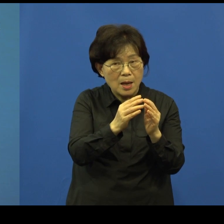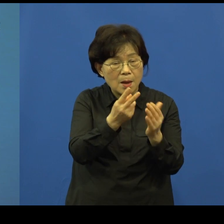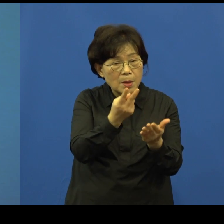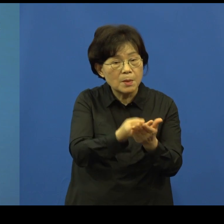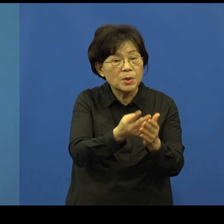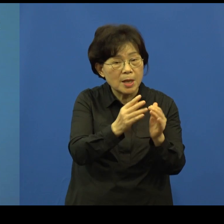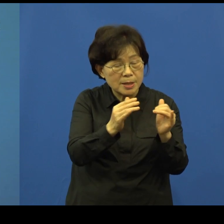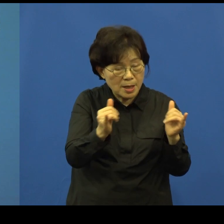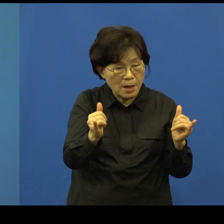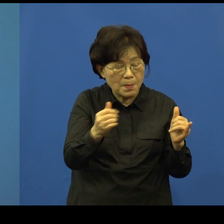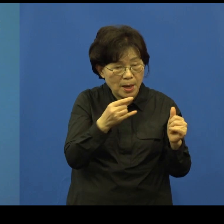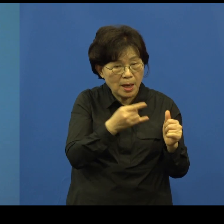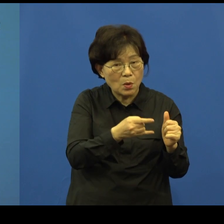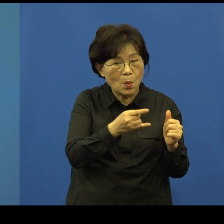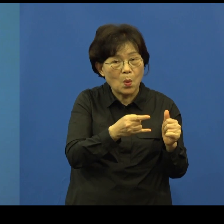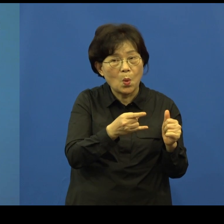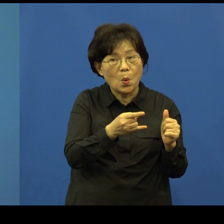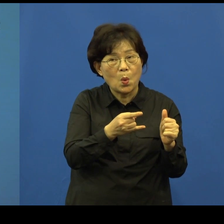중환자들에게도